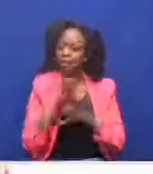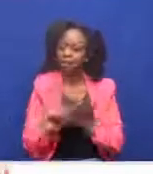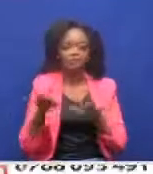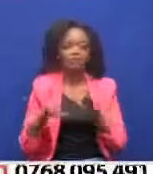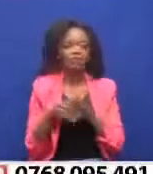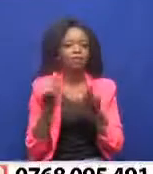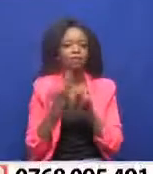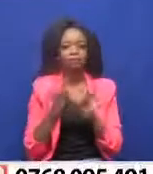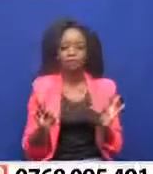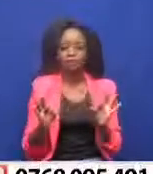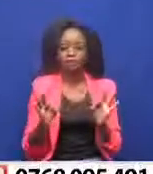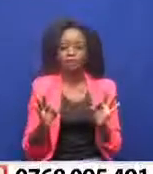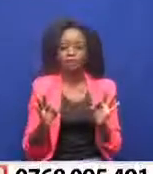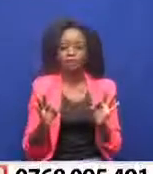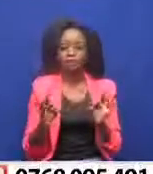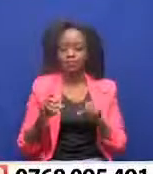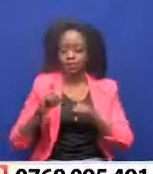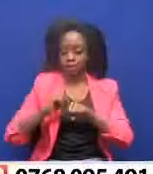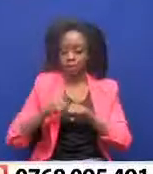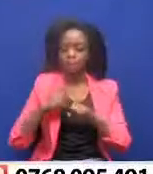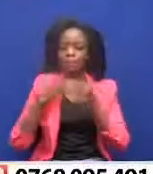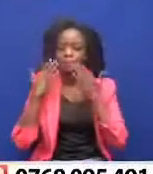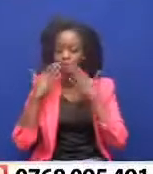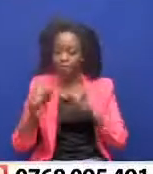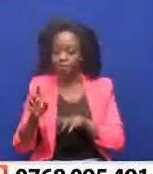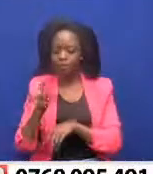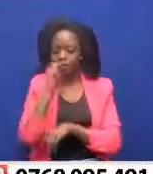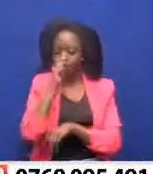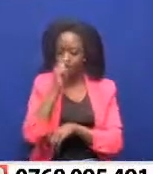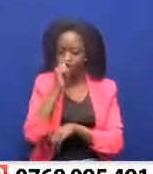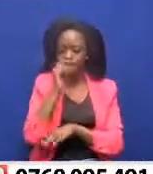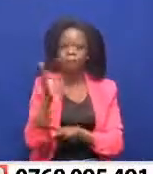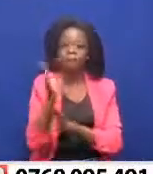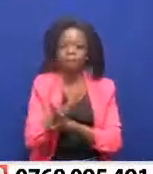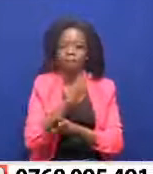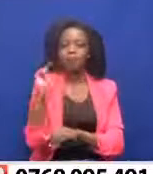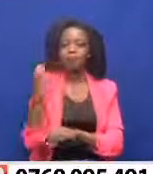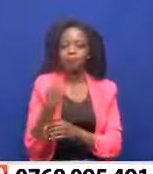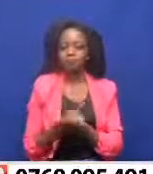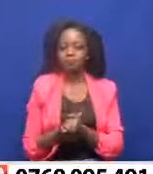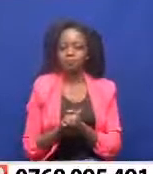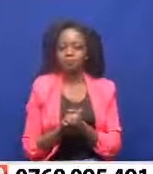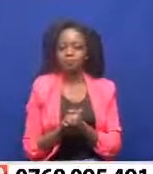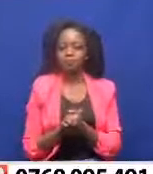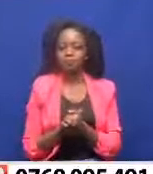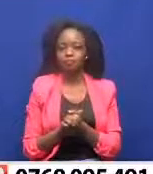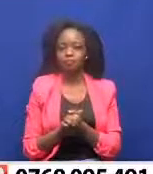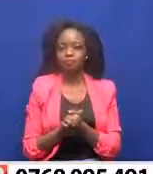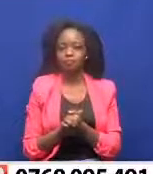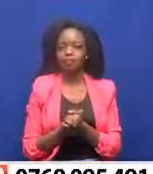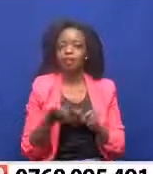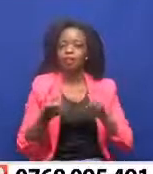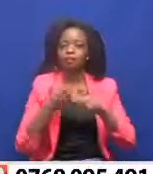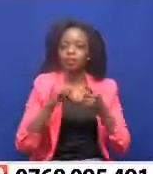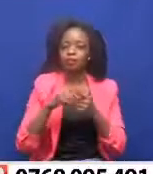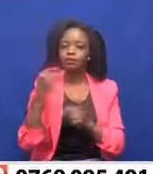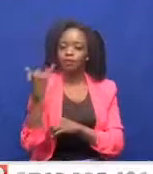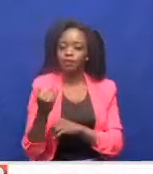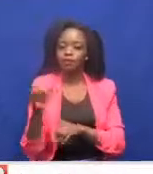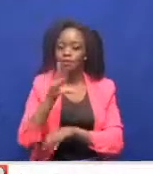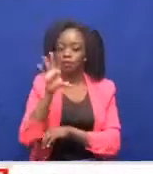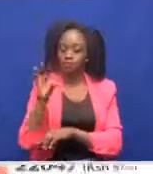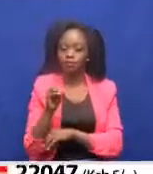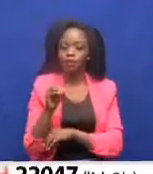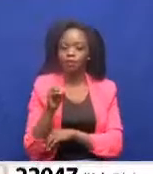You know, mpaka shughuli zangu wakati nitamaliza Dar es Salaam, nirudi Kenya. However, the falling standards of young Africans